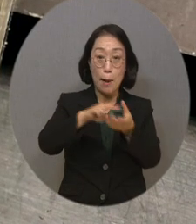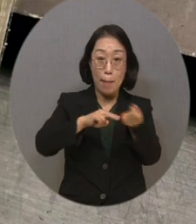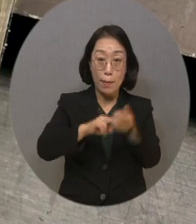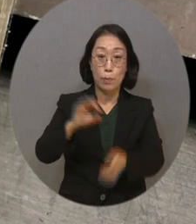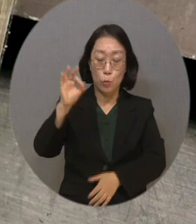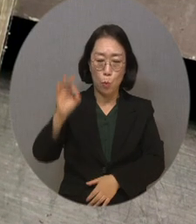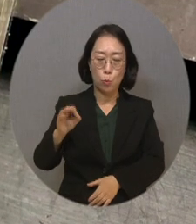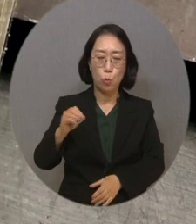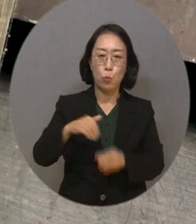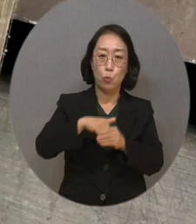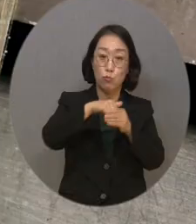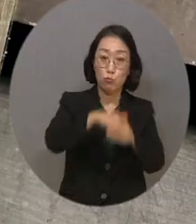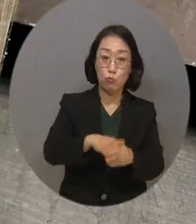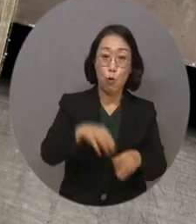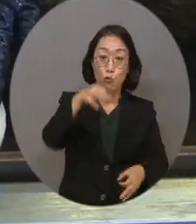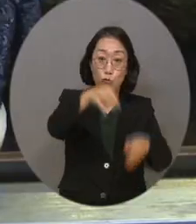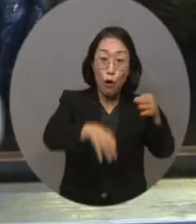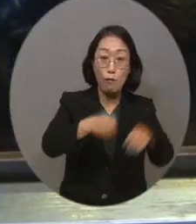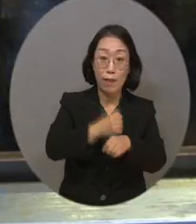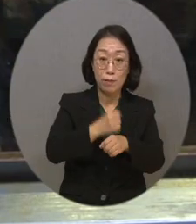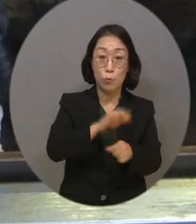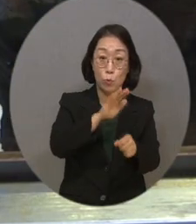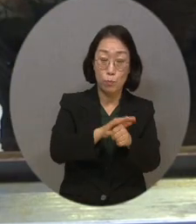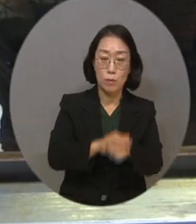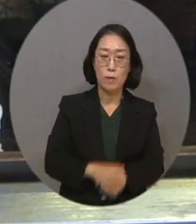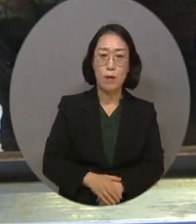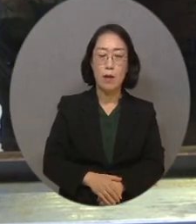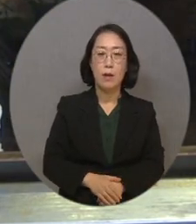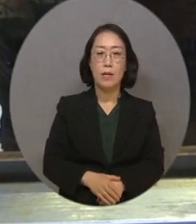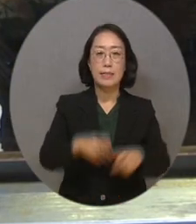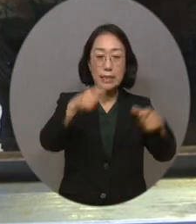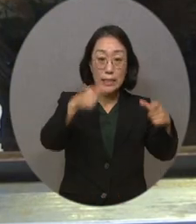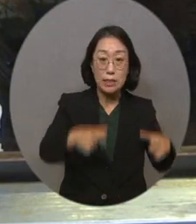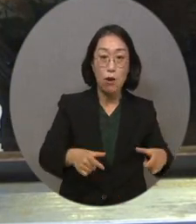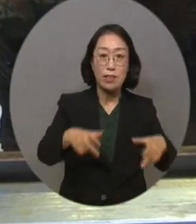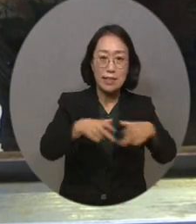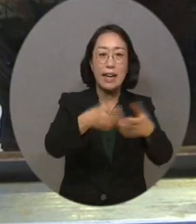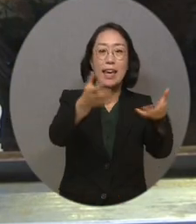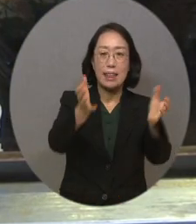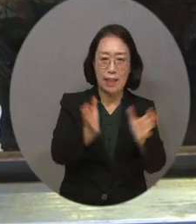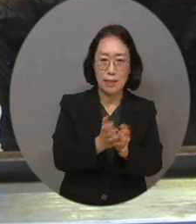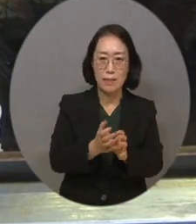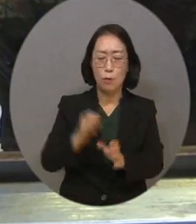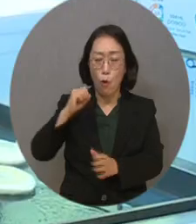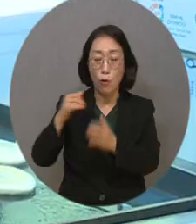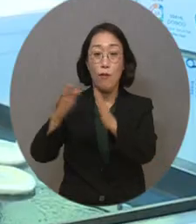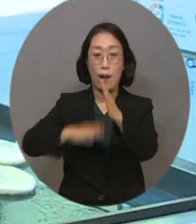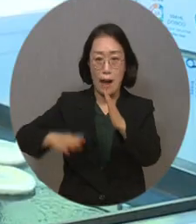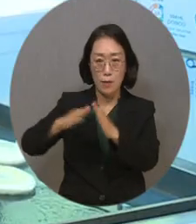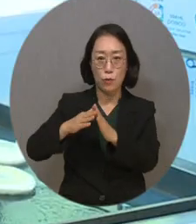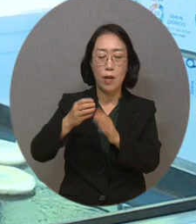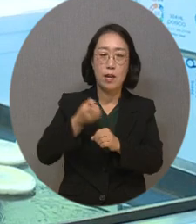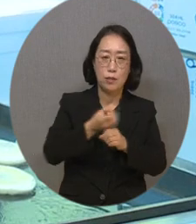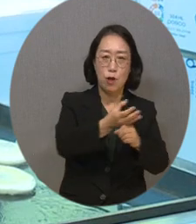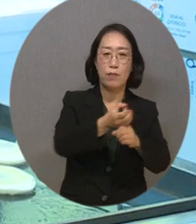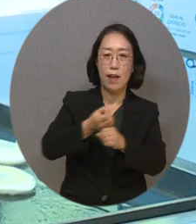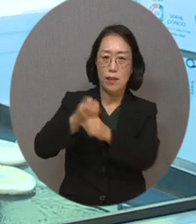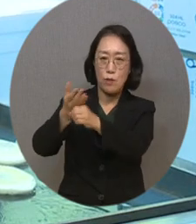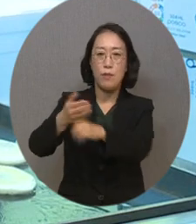수익금과 후원금은 보은군 시각장애인협회를 비롯한 지역의 장애인단체 및 소외계층 가정에 전달될